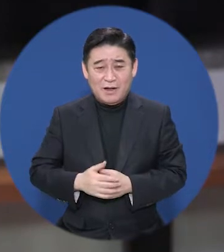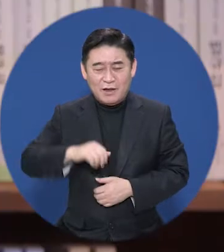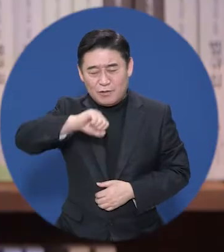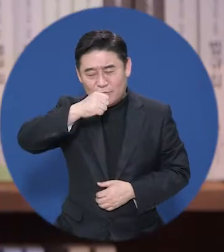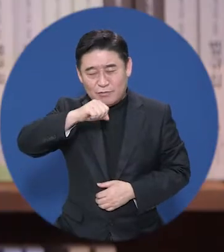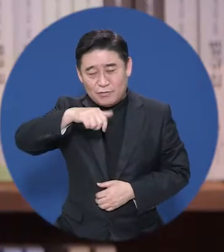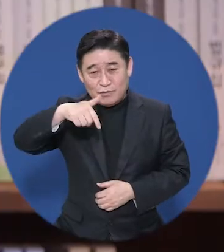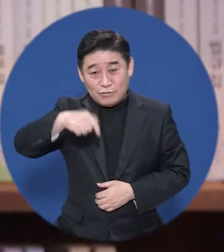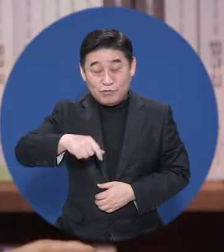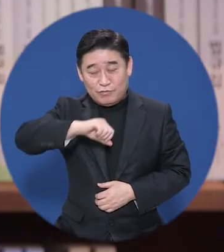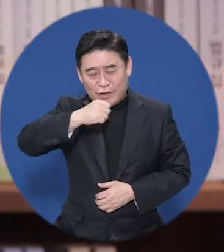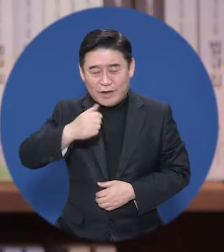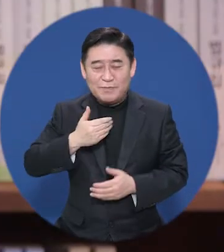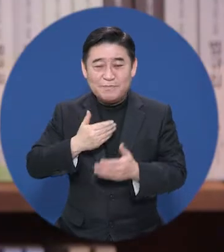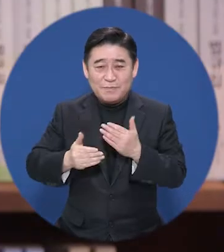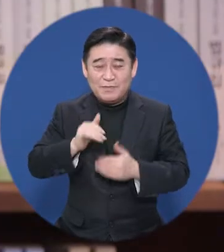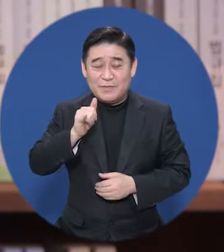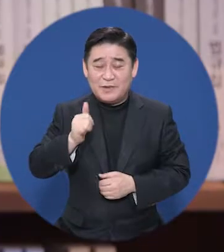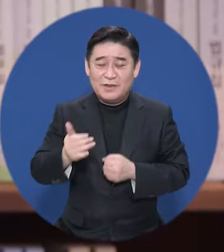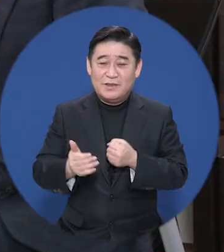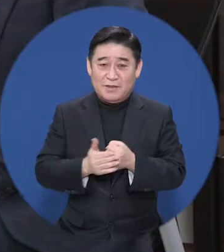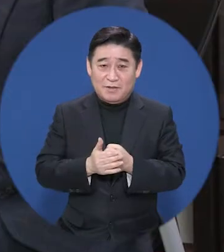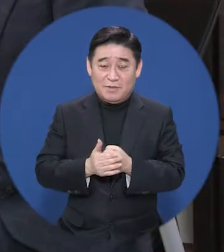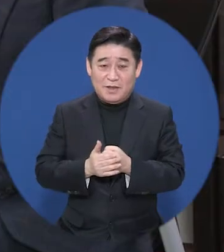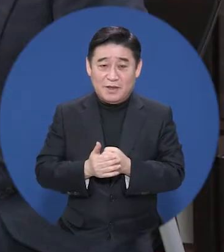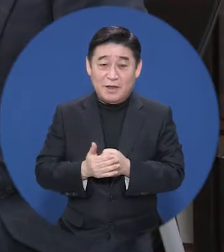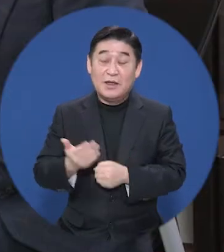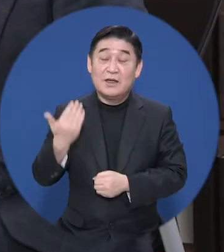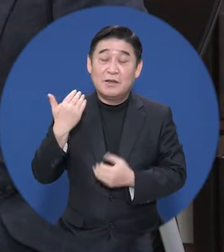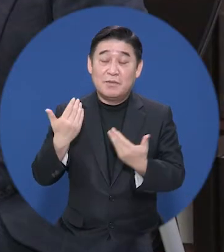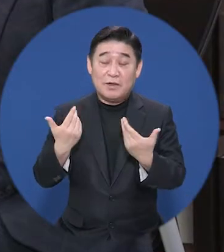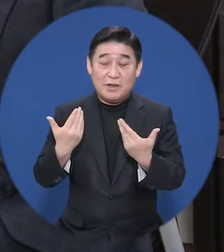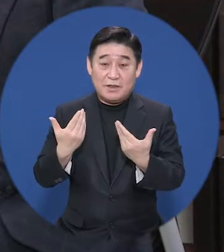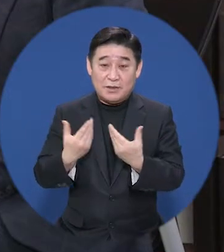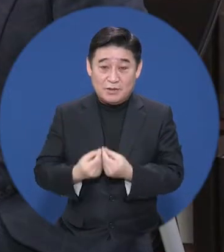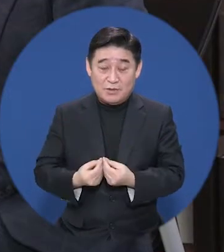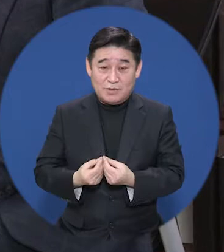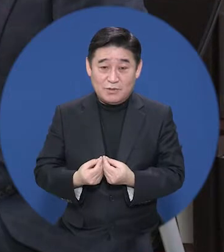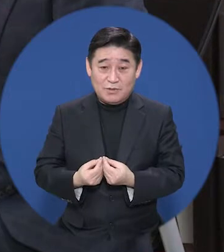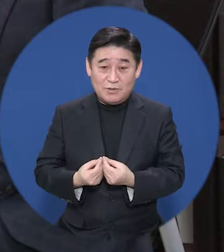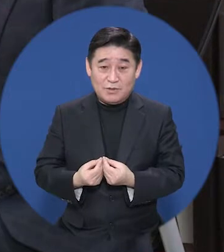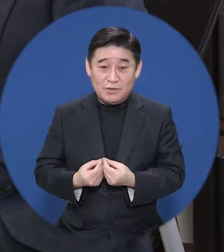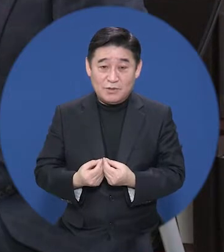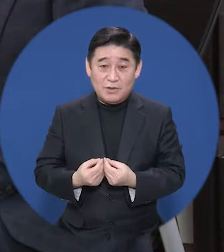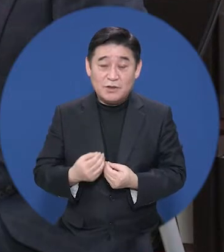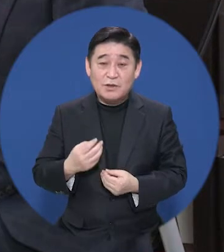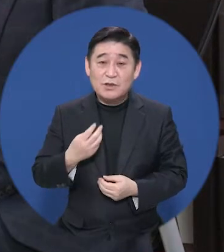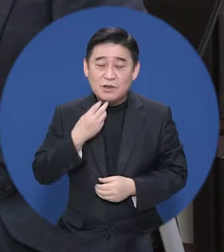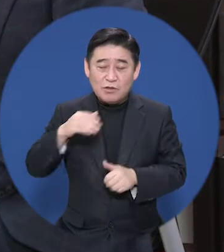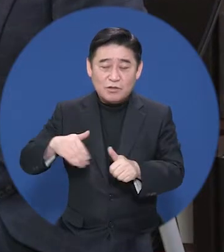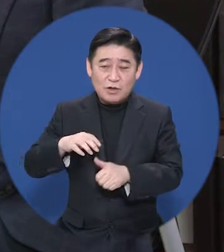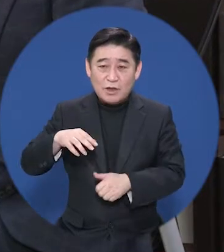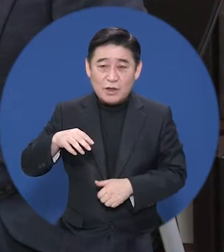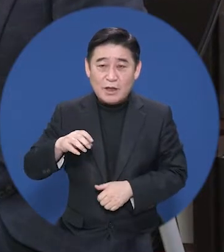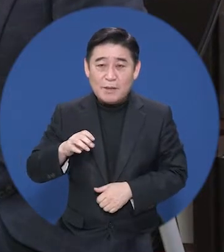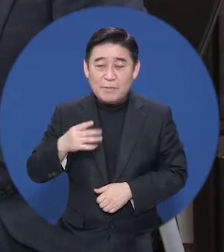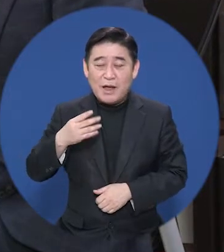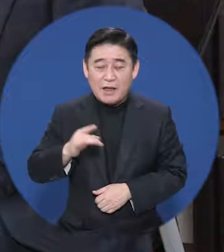예산 경험이 네. 또 많이 있었습니다. 네. 그래서 이제 지난번 같은 경우도 이제 그 수도권 매립 개정이 빠뜨린 거에